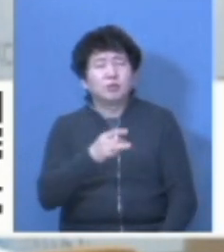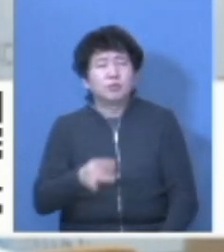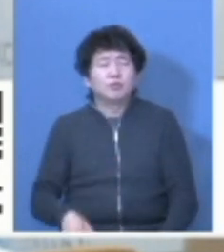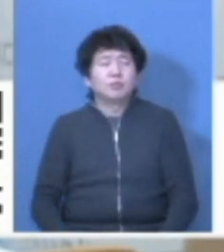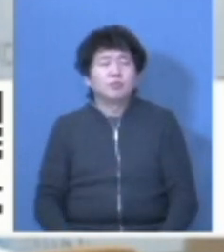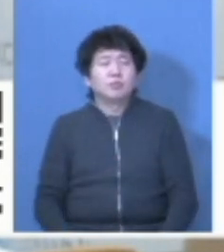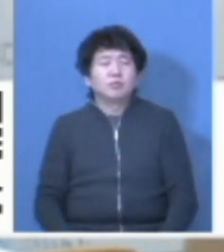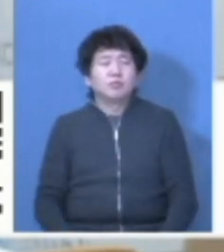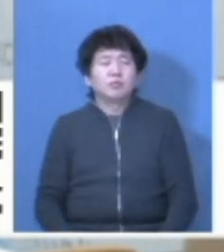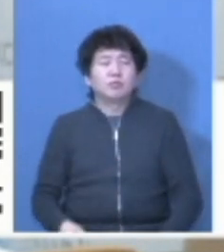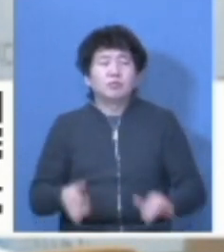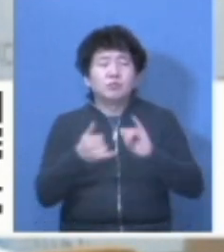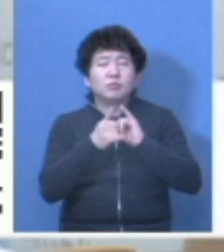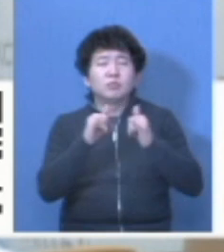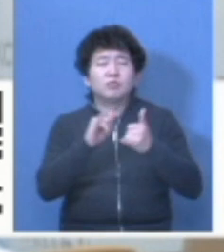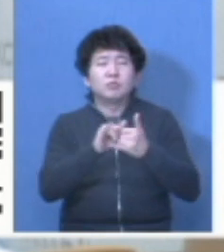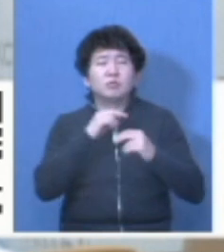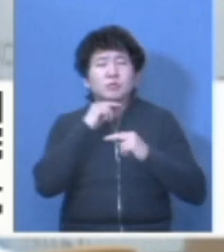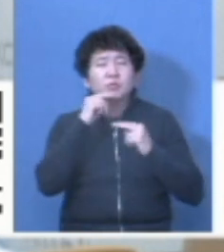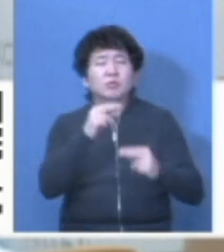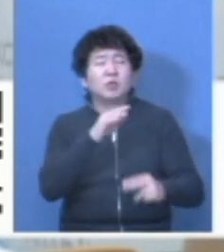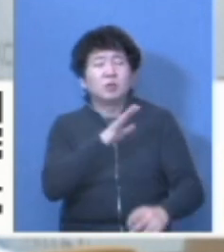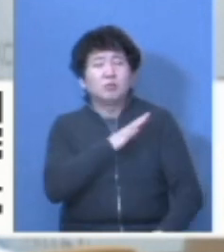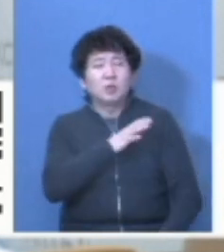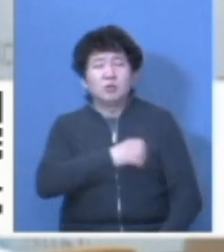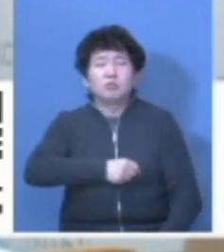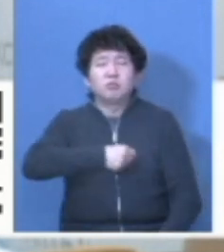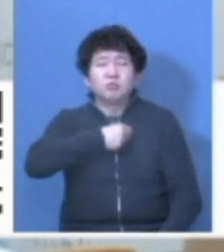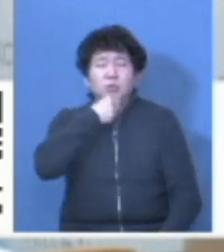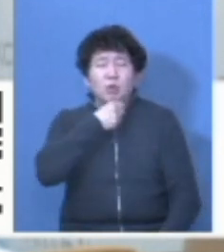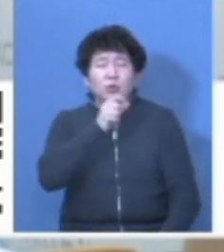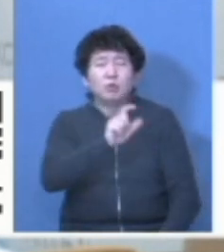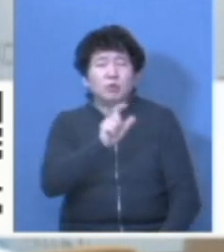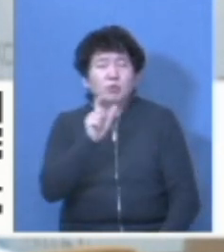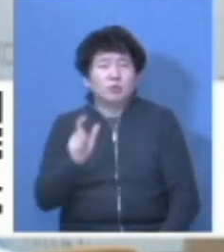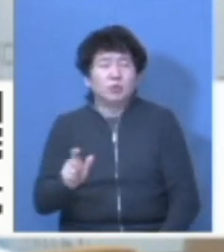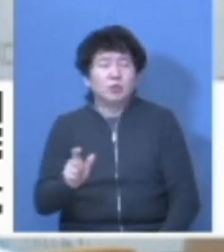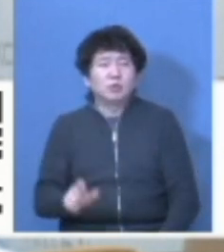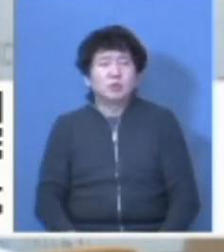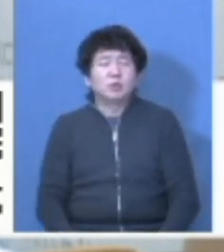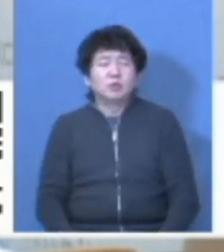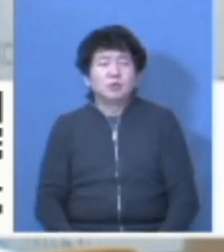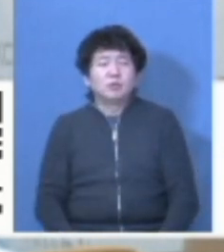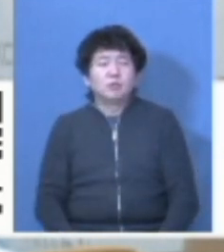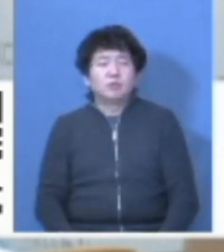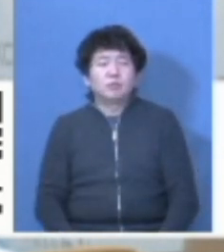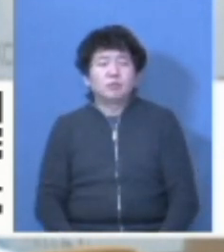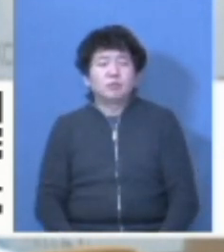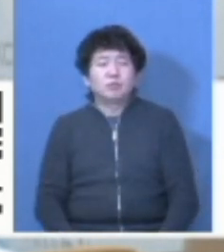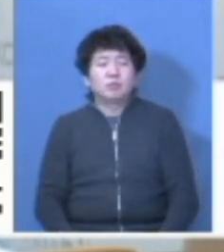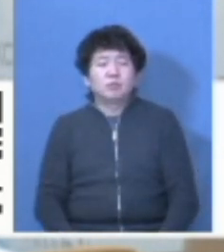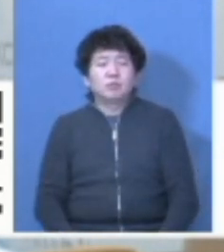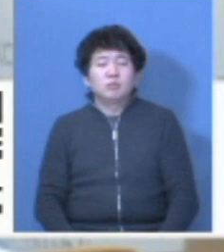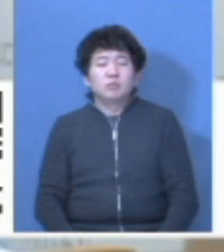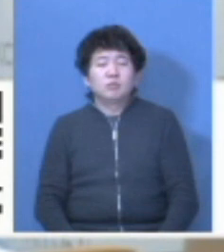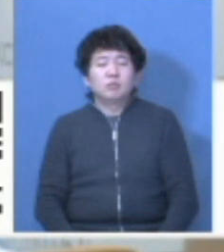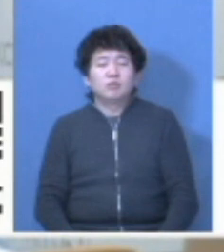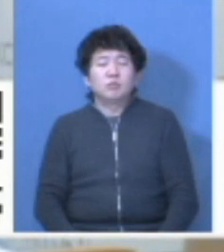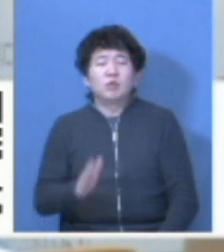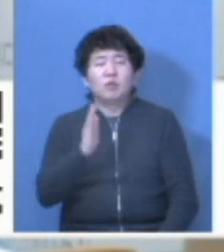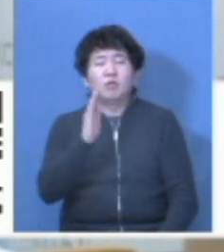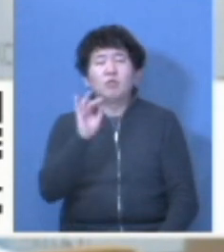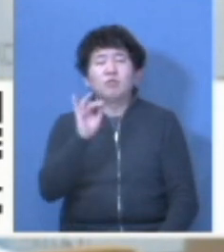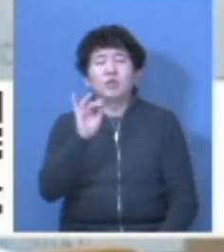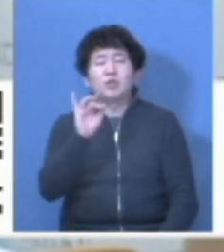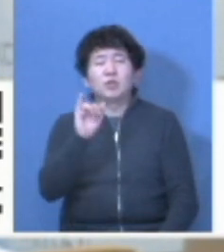өскеуінің байқалып отыр. Көбінесе ересек адамдар арасында аурушандық тіркелуде. Вирусты